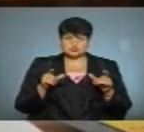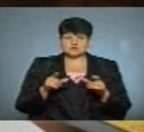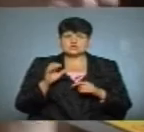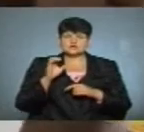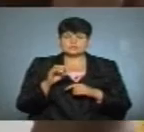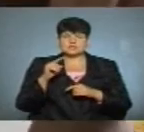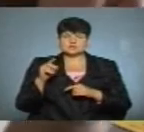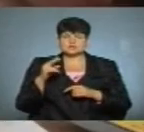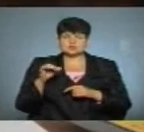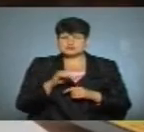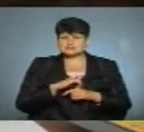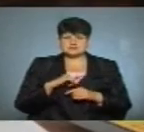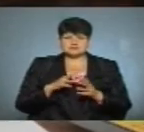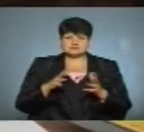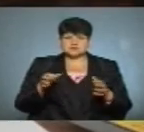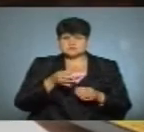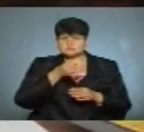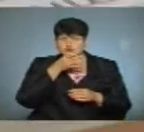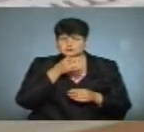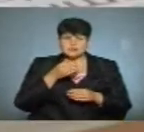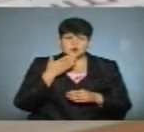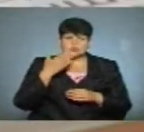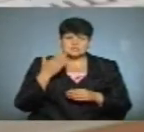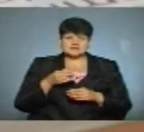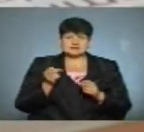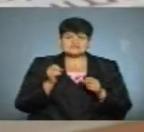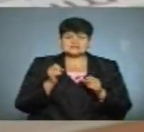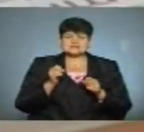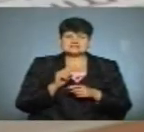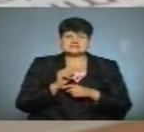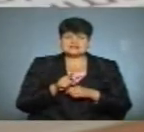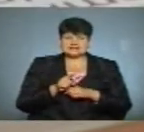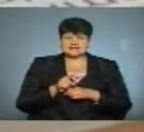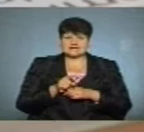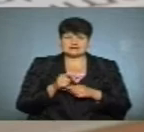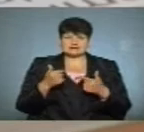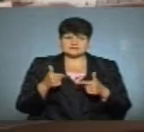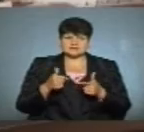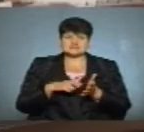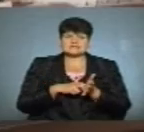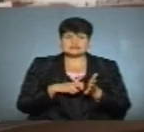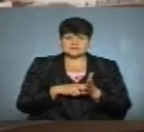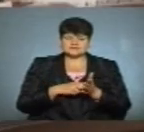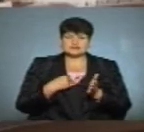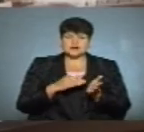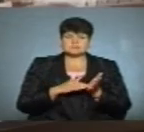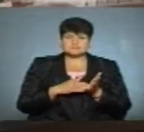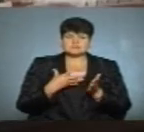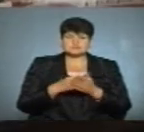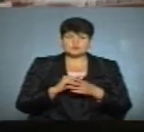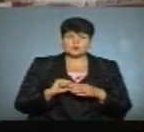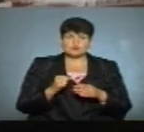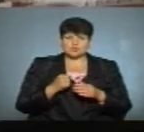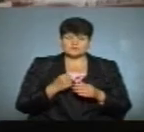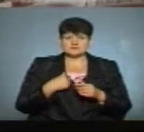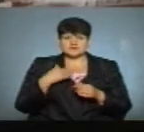Софії Здор, найбільше їй сподобалося останнє завдання іспиту – лист. Розповідає, кому його писала. Я писала своїй найкращій подрузі,